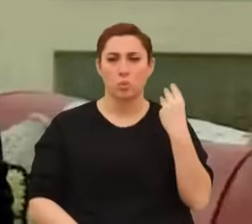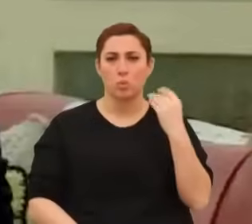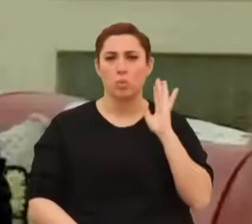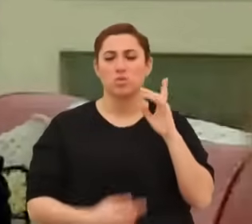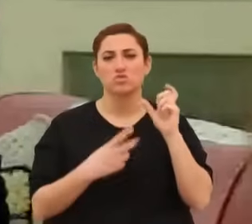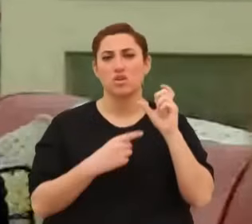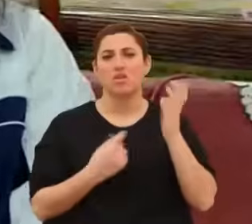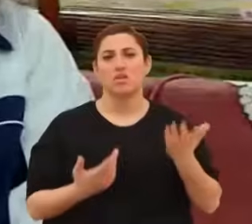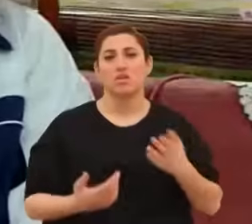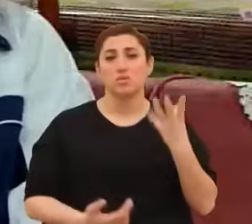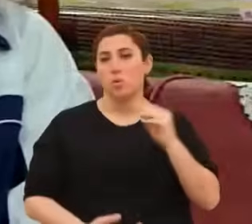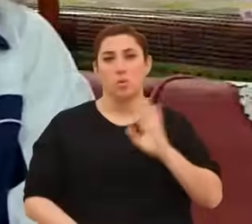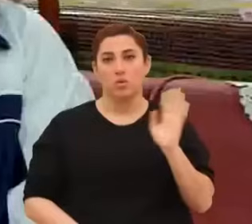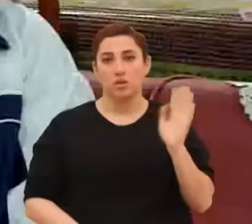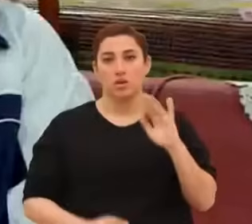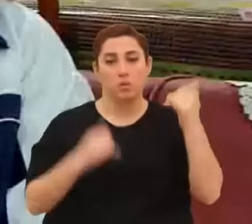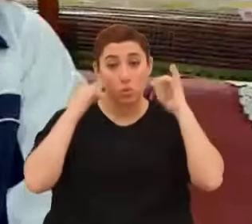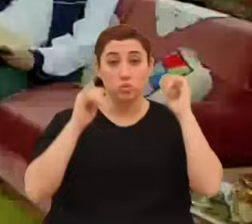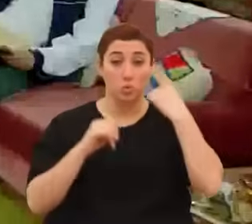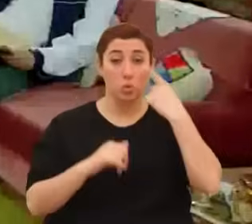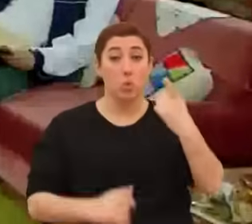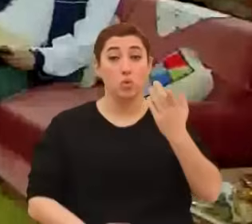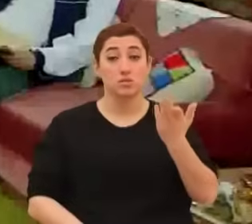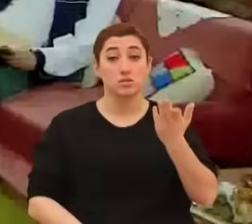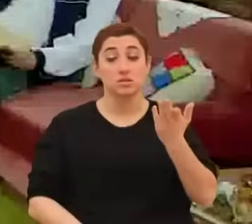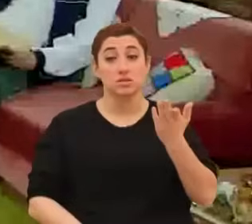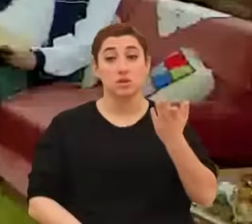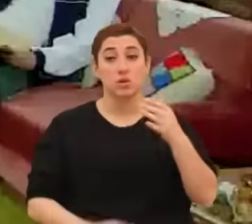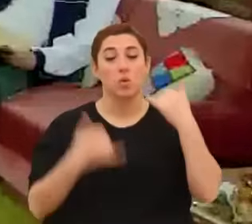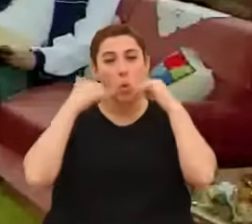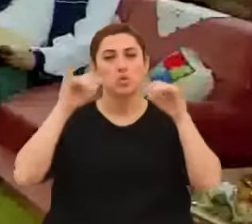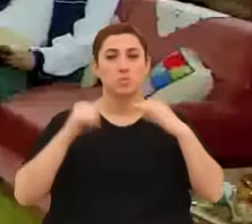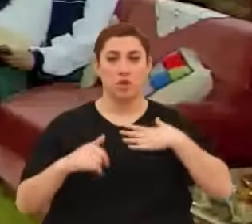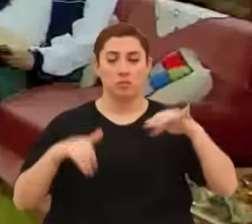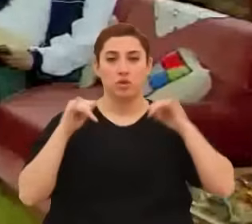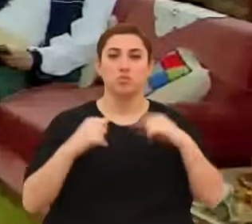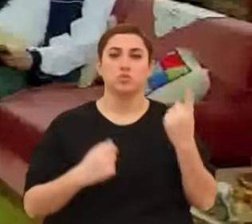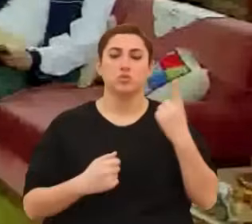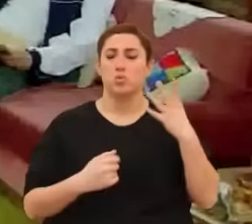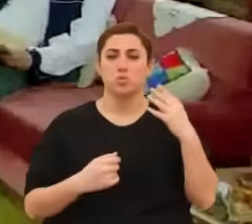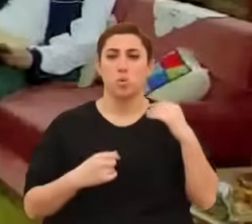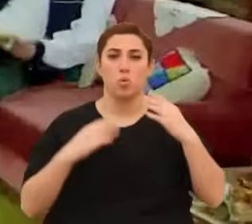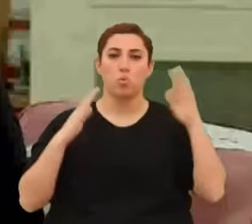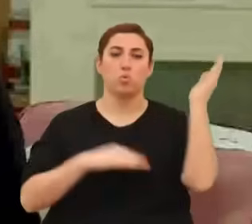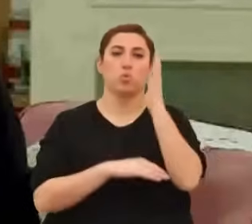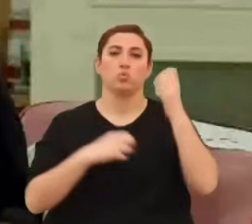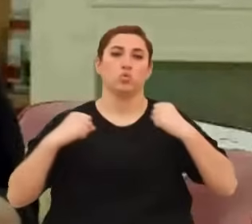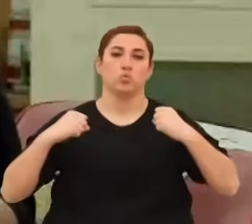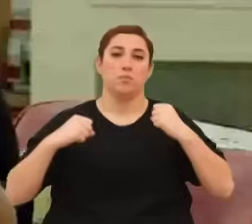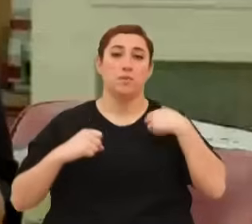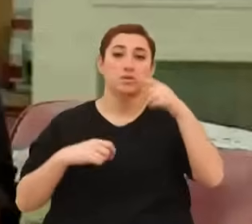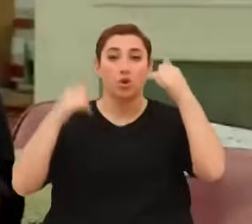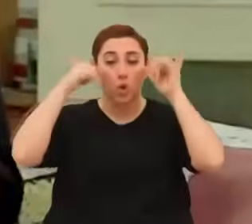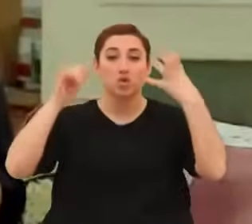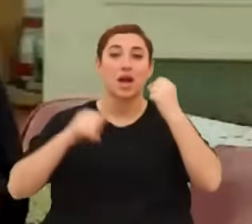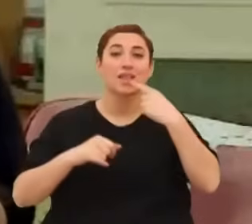Çokmuş be Çağatay'cığım. Çok değil ya. Koçu bir gör var ya. Koç benim gibi bir şey yani. Acayip bir şey. Kocaman. Ben sana koç